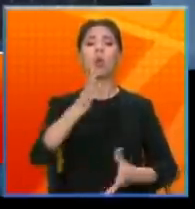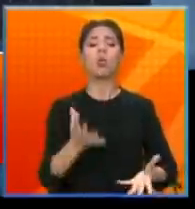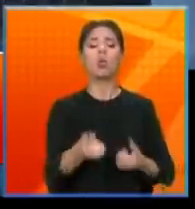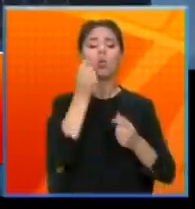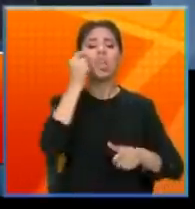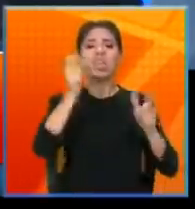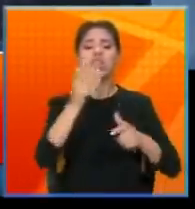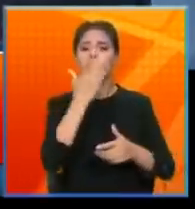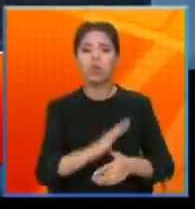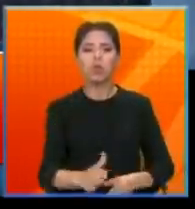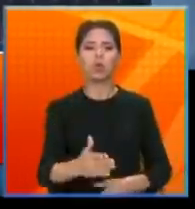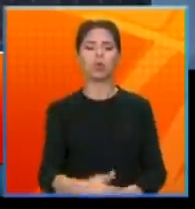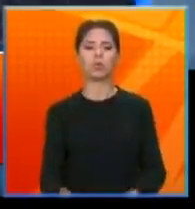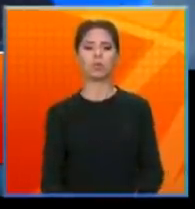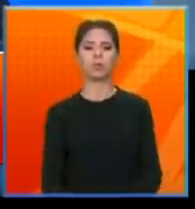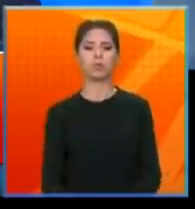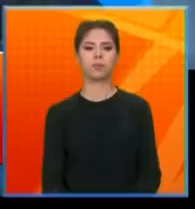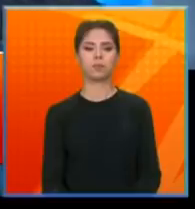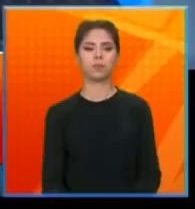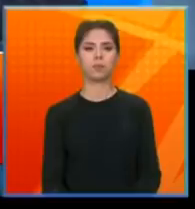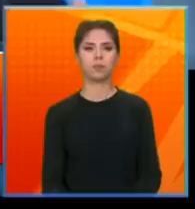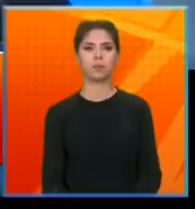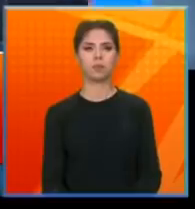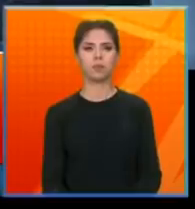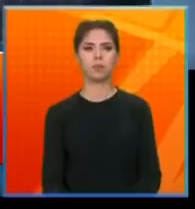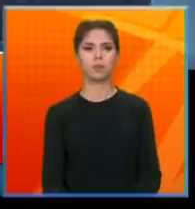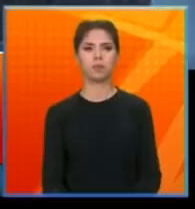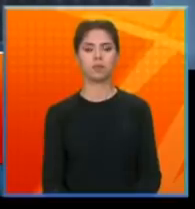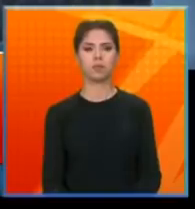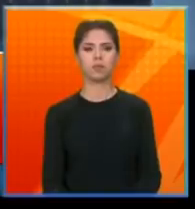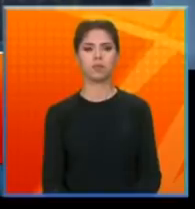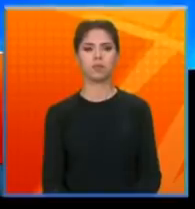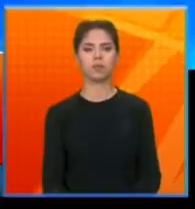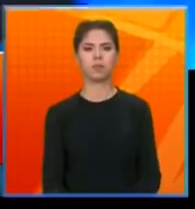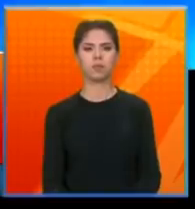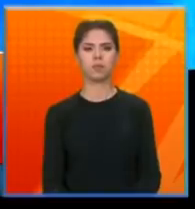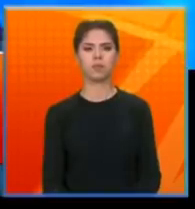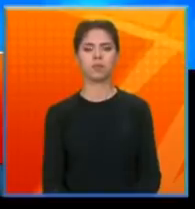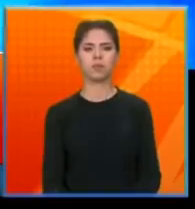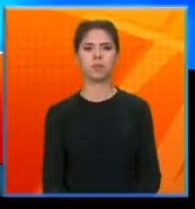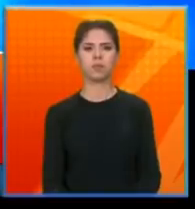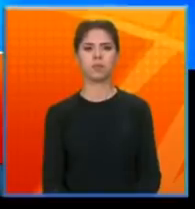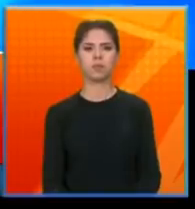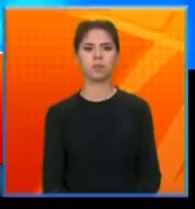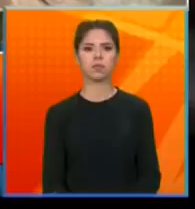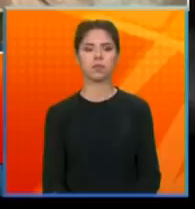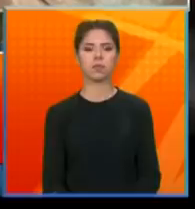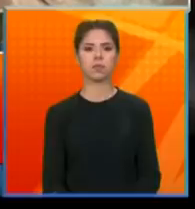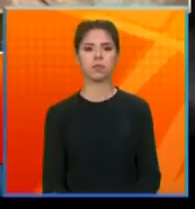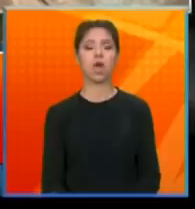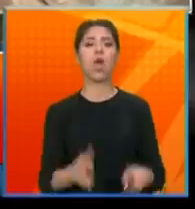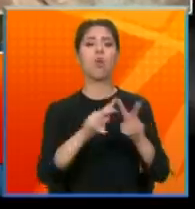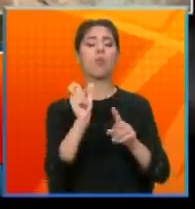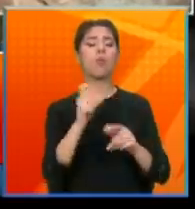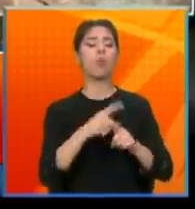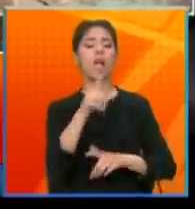yaptınız. Ben başvuran benim. Ben buradayım, sizi tanımak için çıktım buraya sadece. Kardeşim peşin ben geldim, siz gelmediniz. Müge